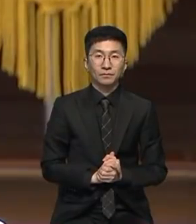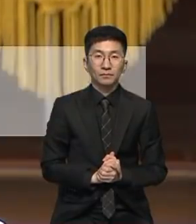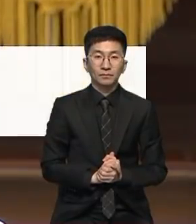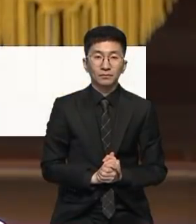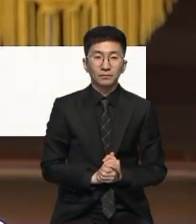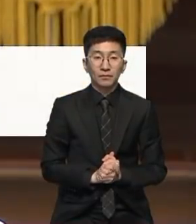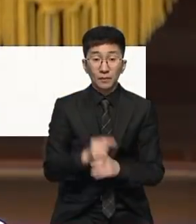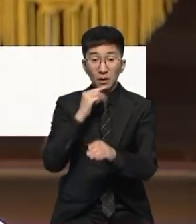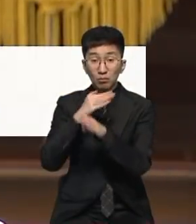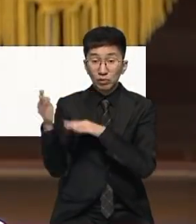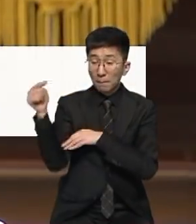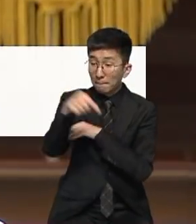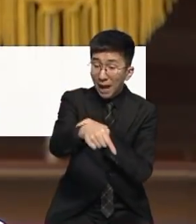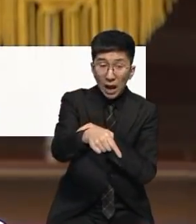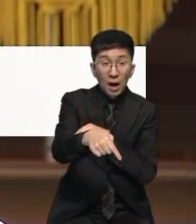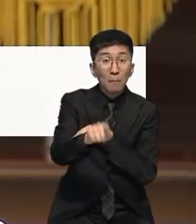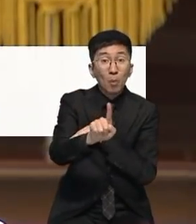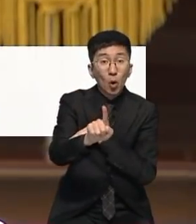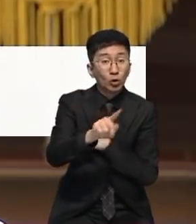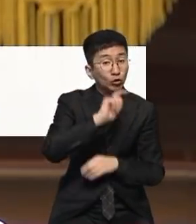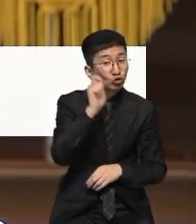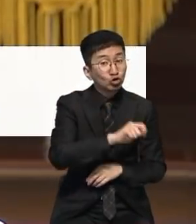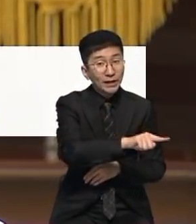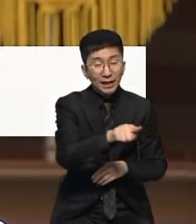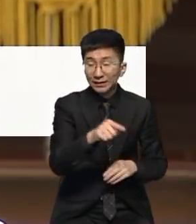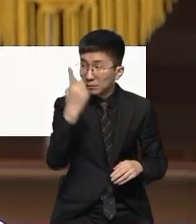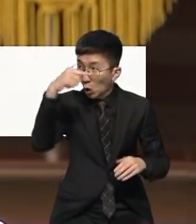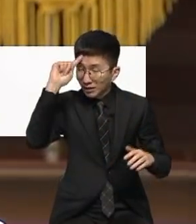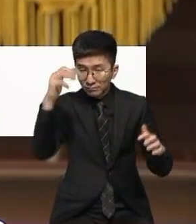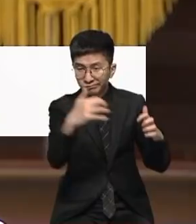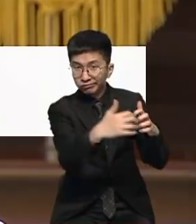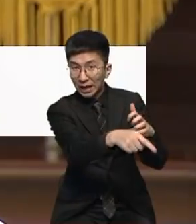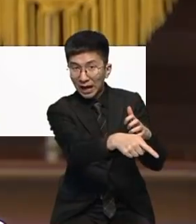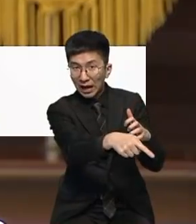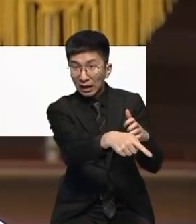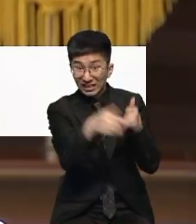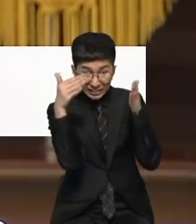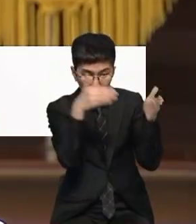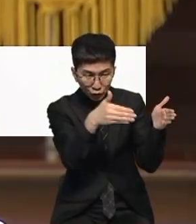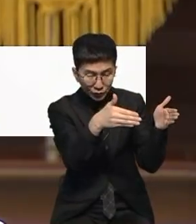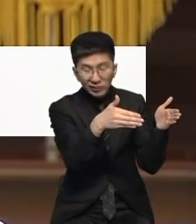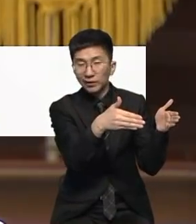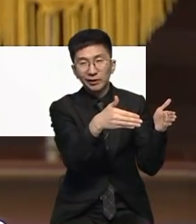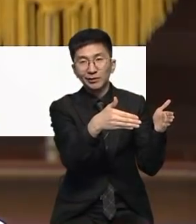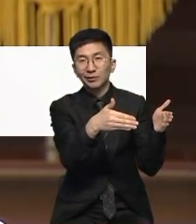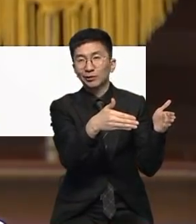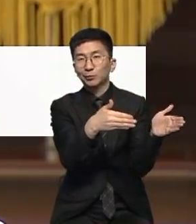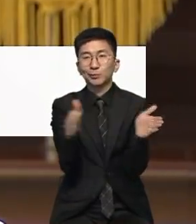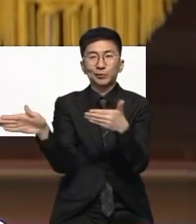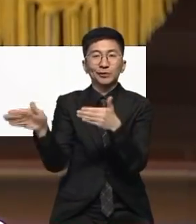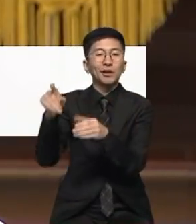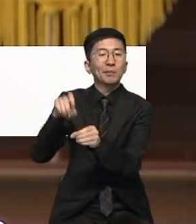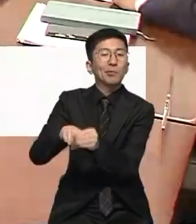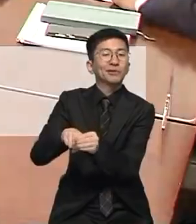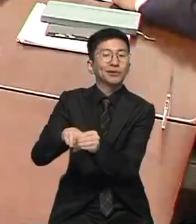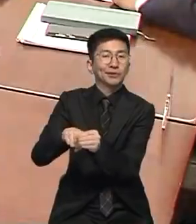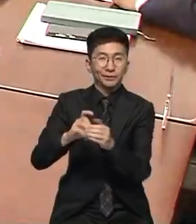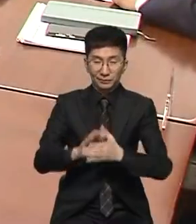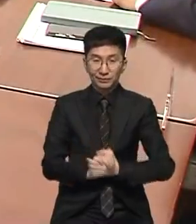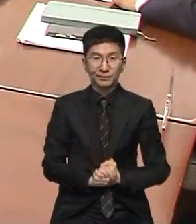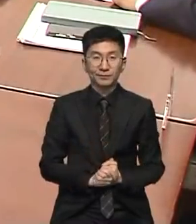북한의 이번 미사일 발사는 우크라이나 상황 하에 국제사회의 환심 환기를 위해 강대강 기조를 시연한 것으로